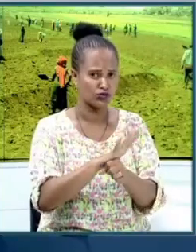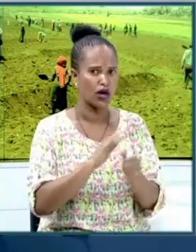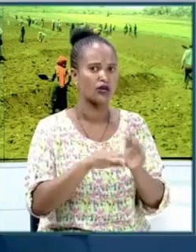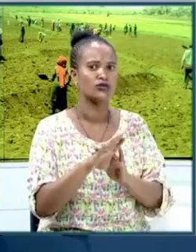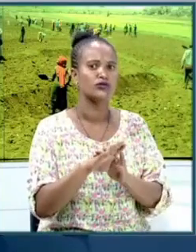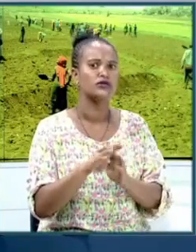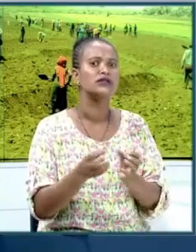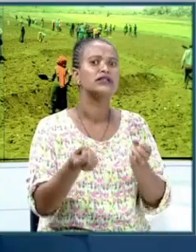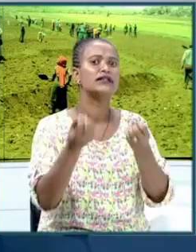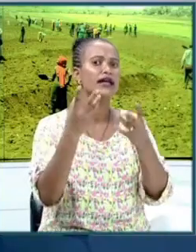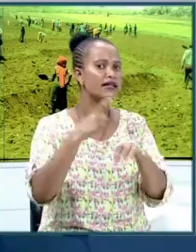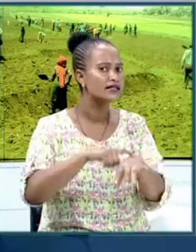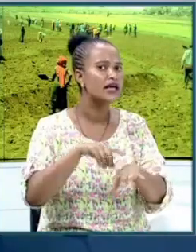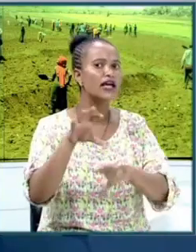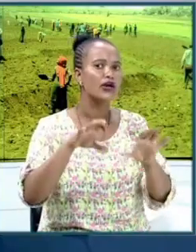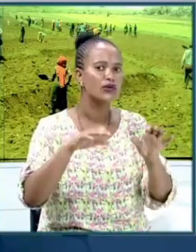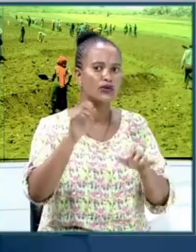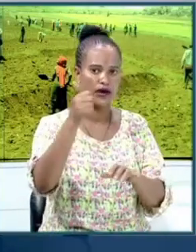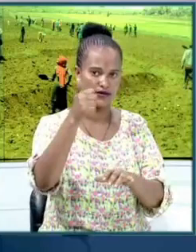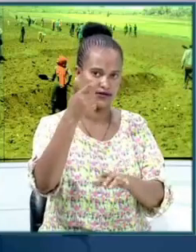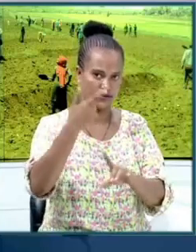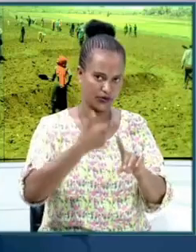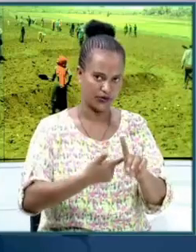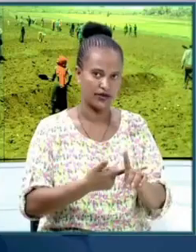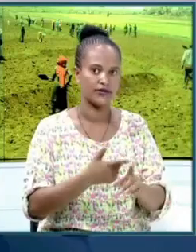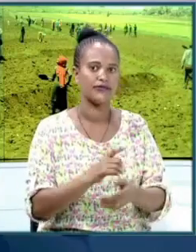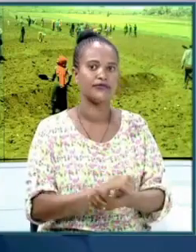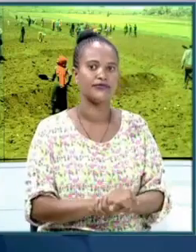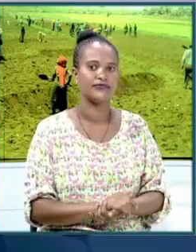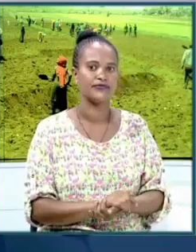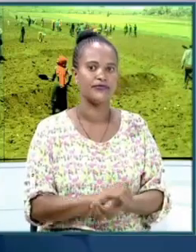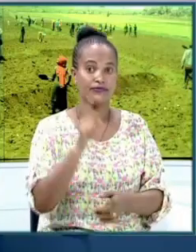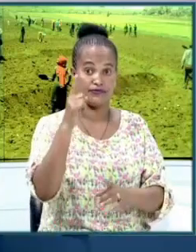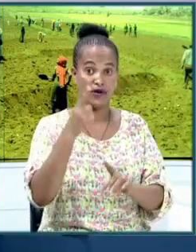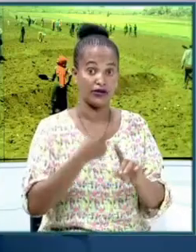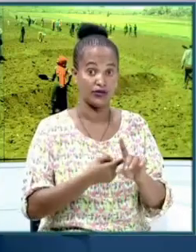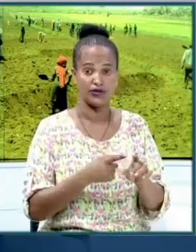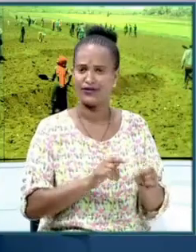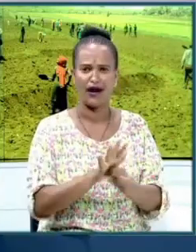كندي جزي جرا ذلنا جن أسر طوري. نحن طوري أك.